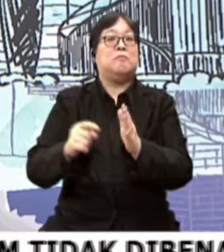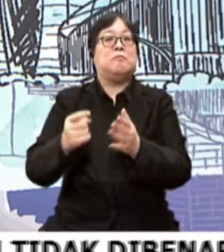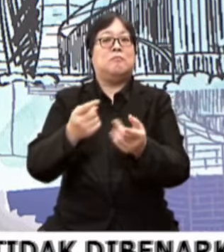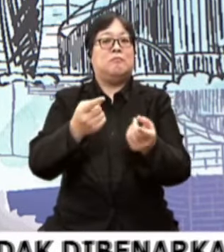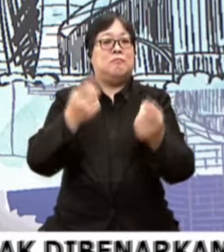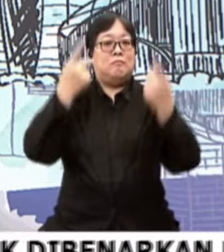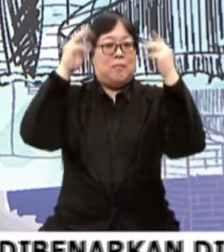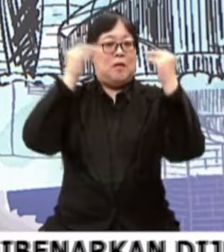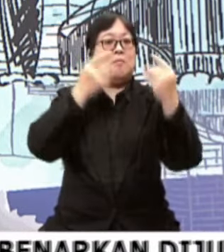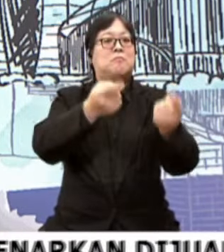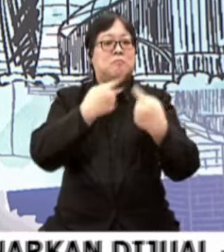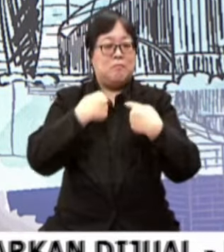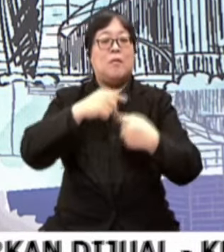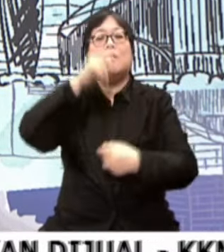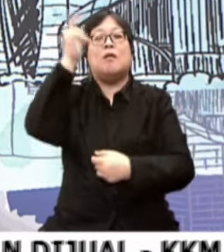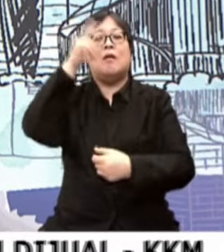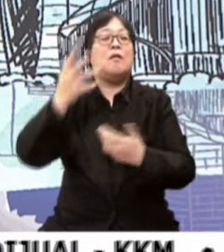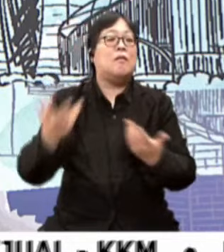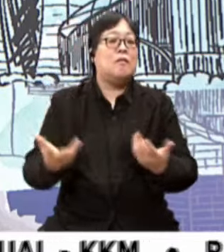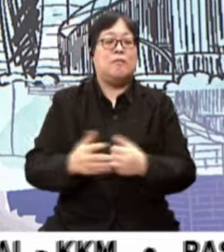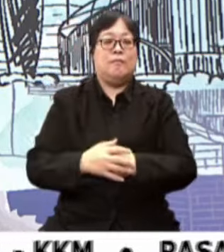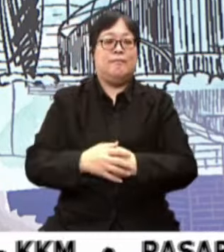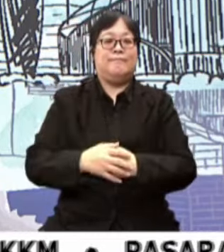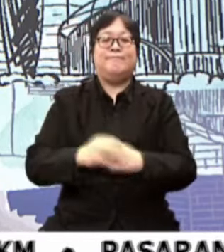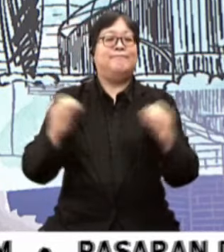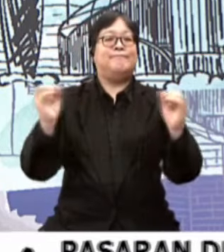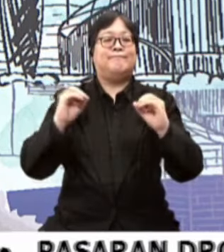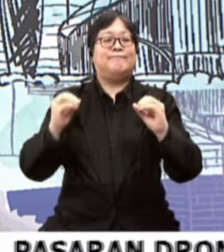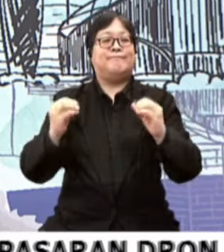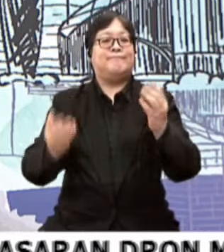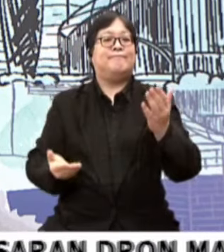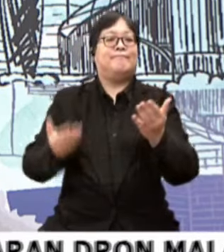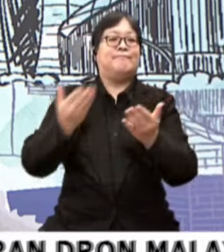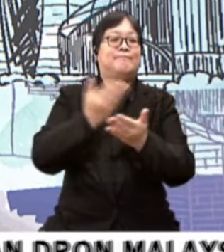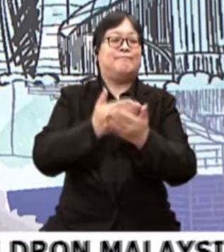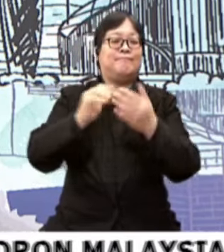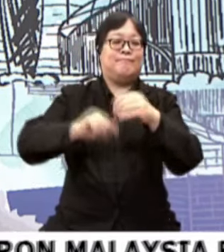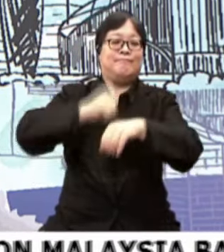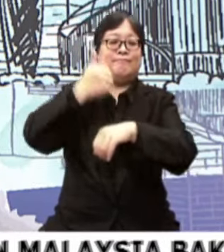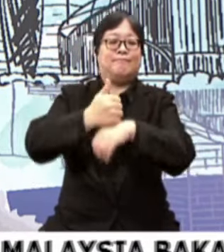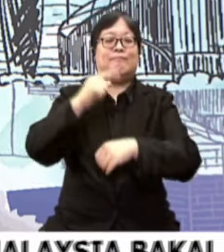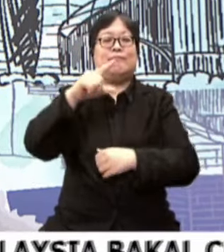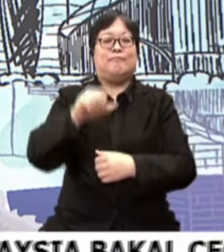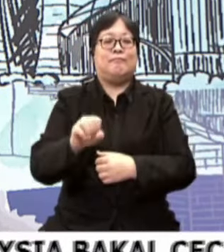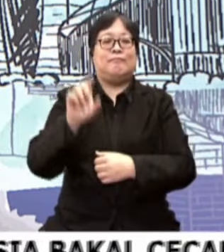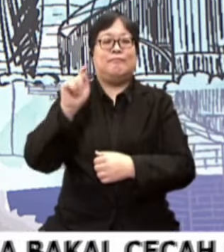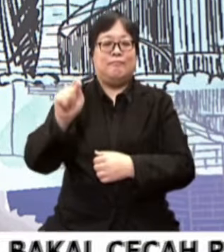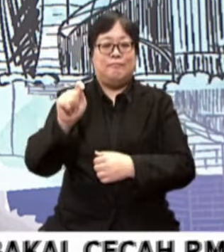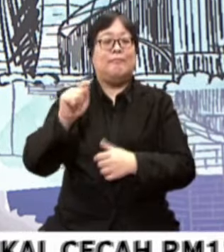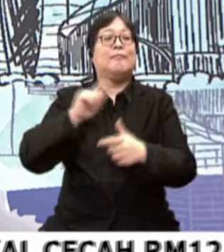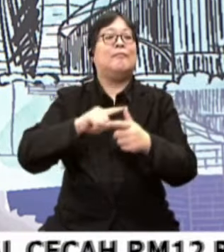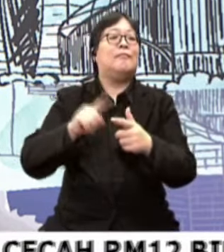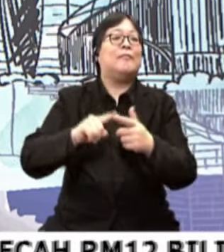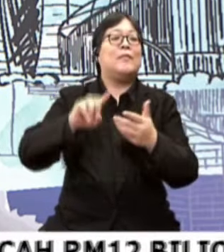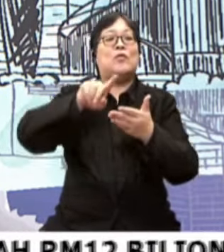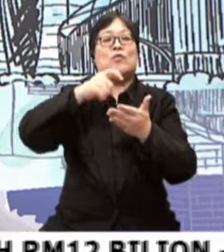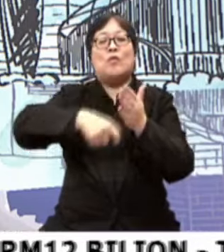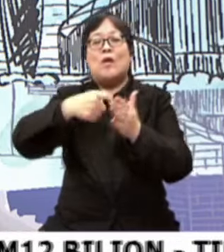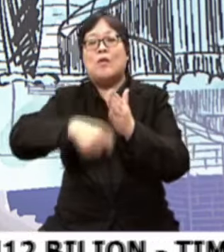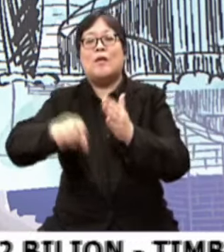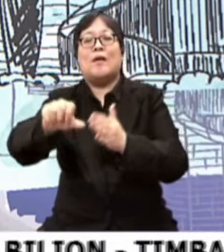menyadarkan oleh Perdana Menteri bahwa kerajaan tidak mencadang untuk memperkenalkan GST atau mana-mana juga